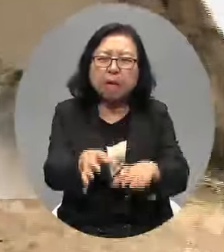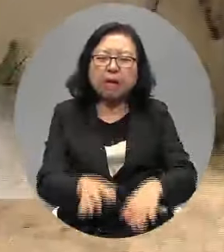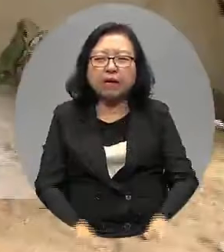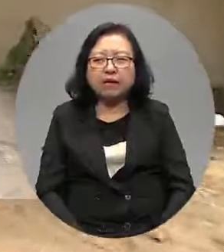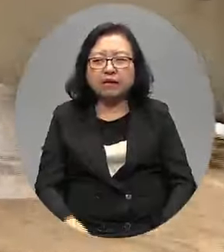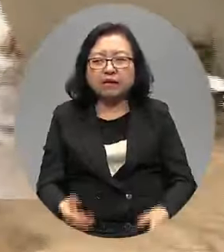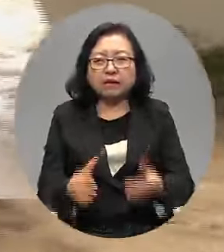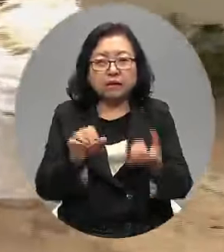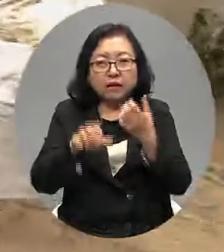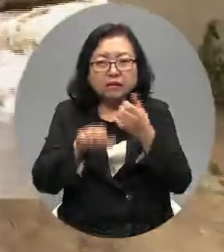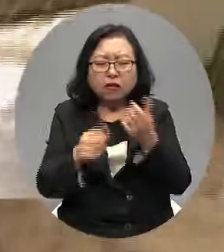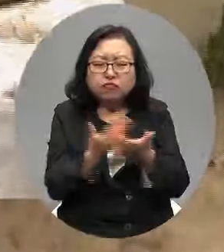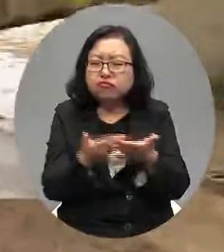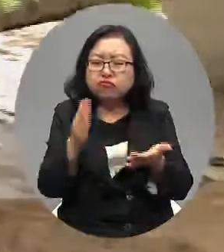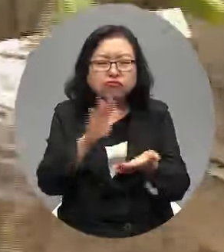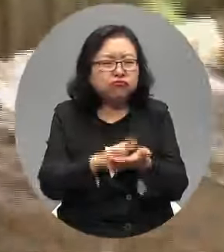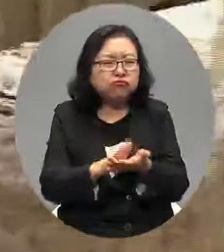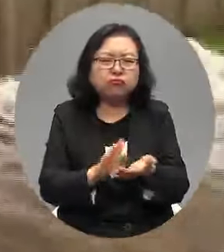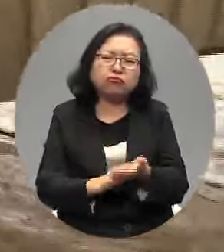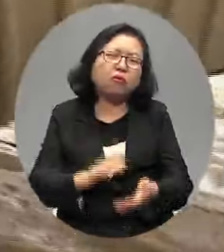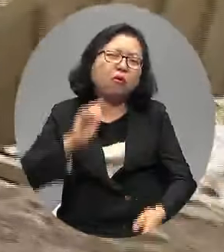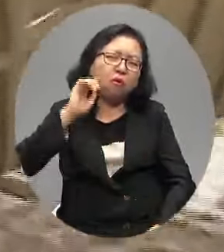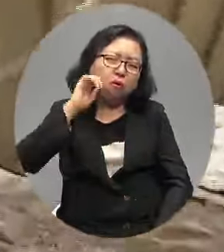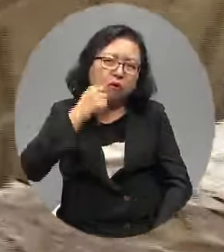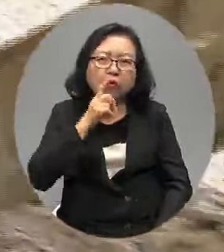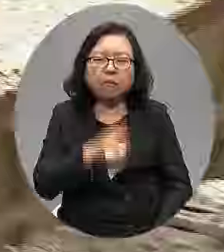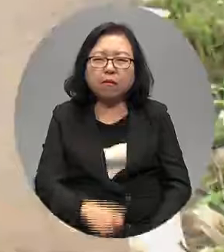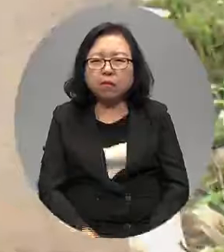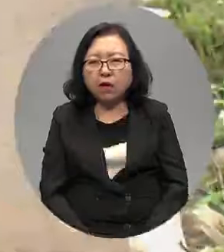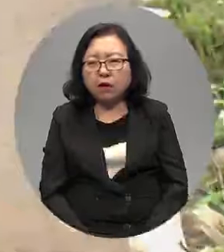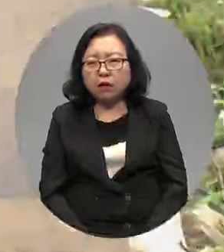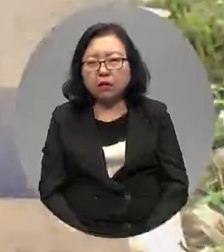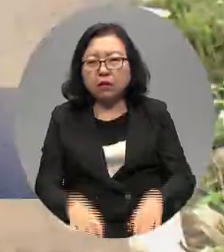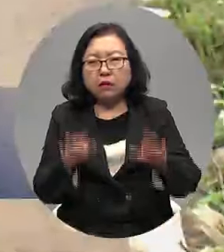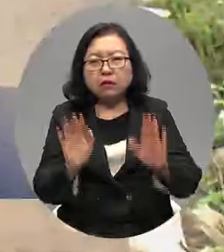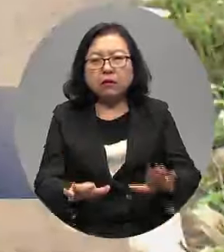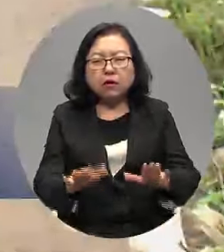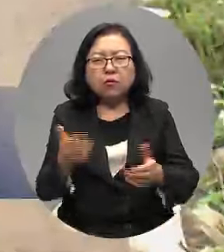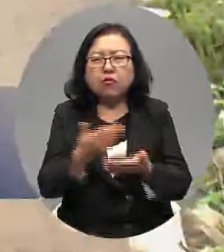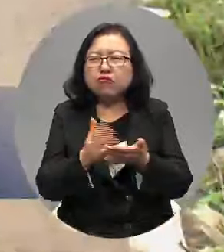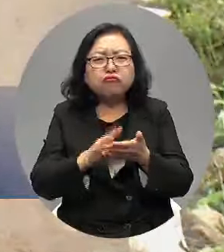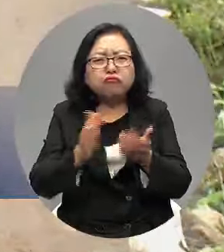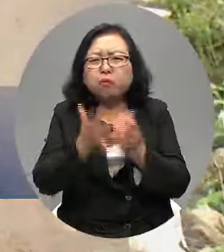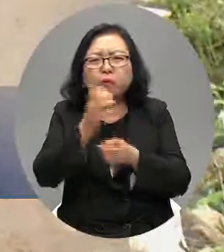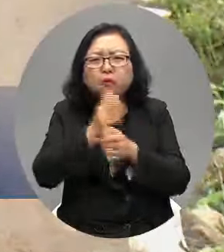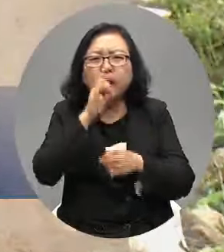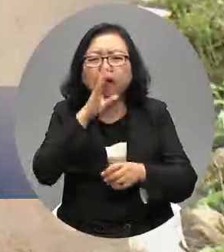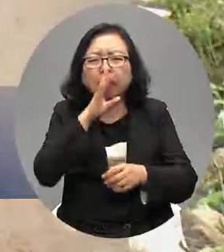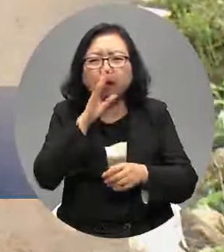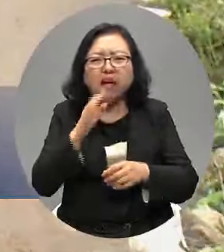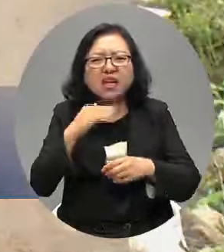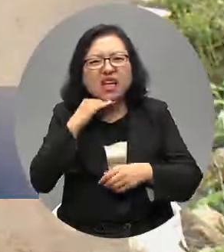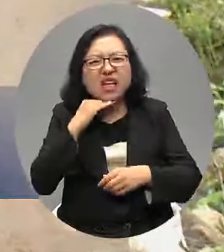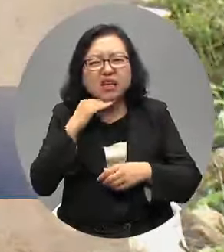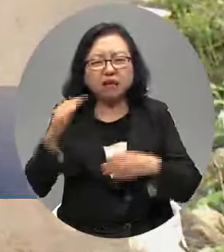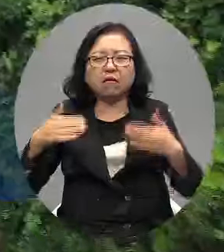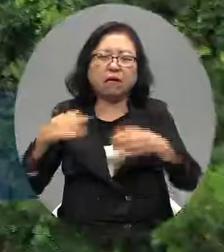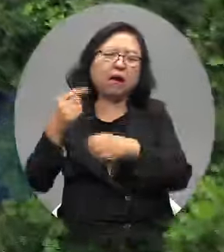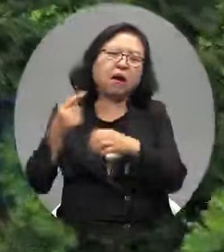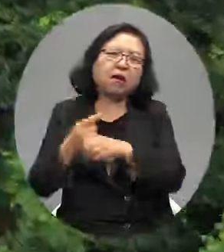주민들은 당장 복구할 엄두가 나지 않는다고 말합니다. 지금은 못하고 이제 가을에 해야 되는데 아무튼 뭐 그건 이륙 가까이 들어야지